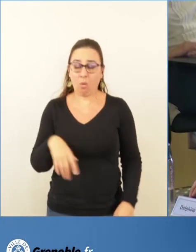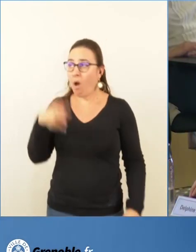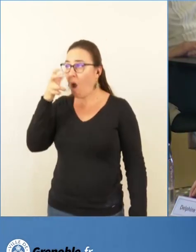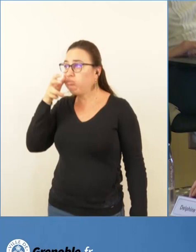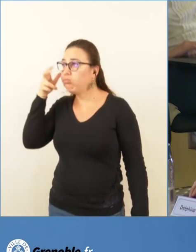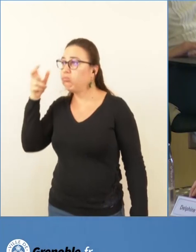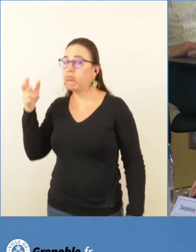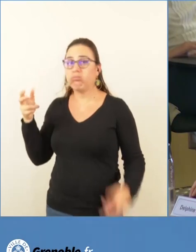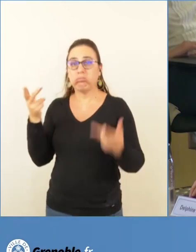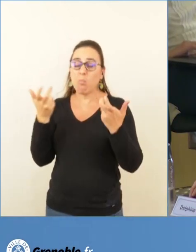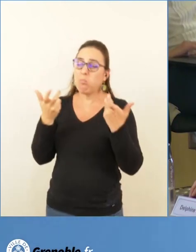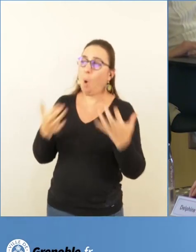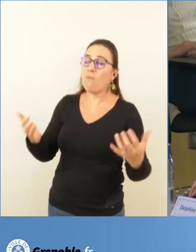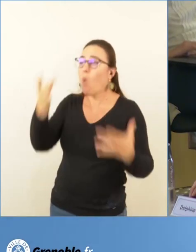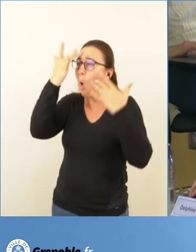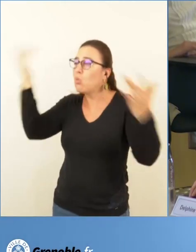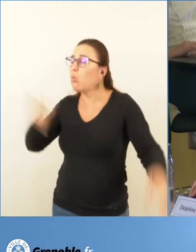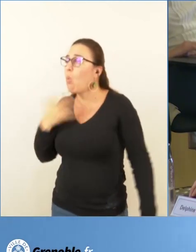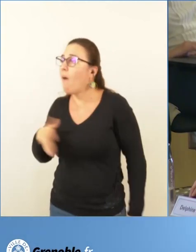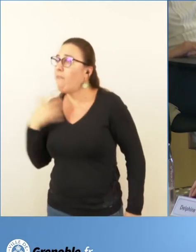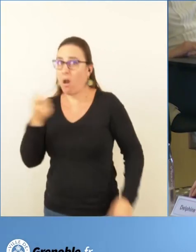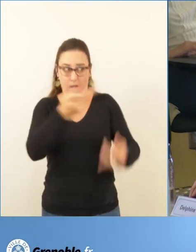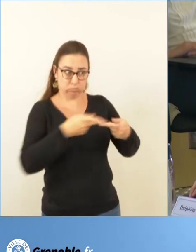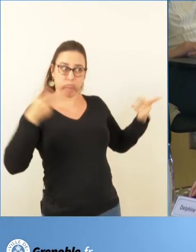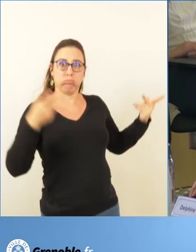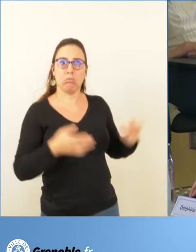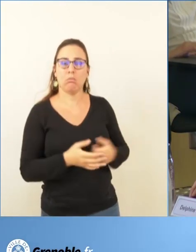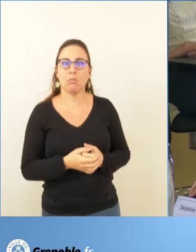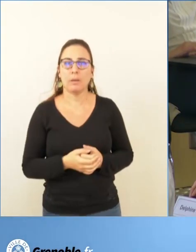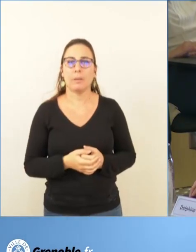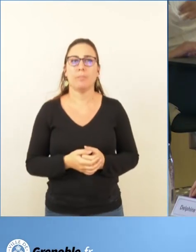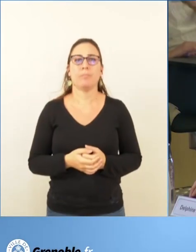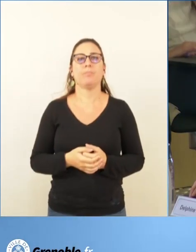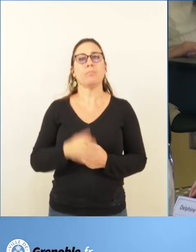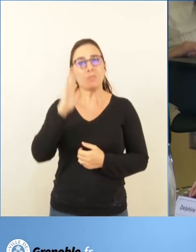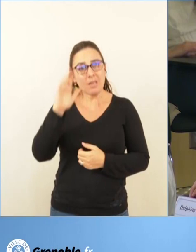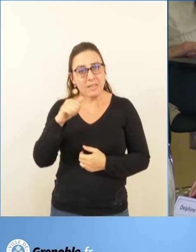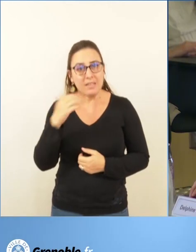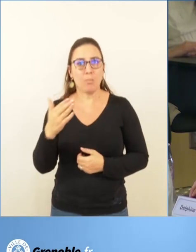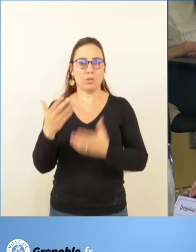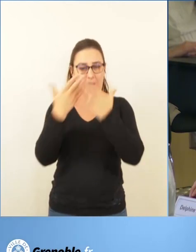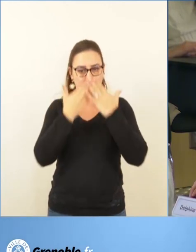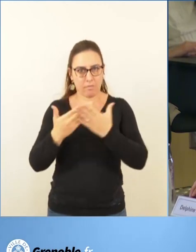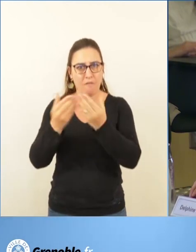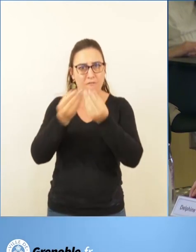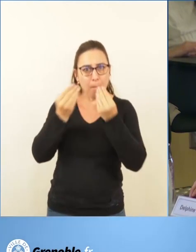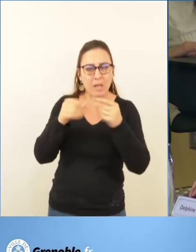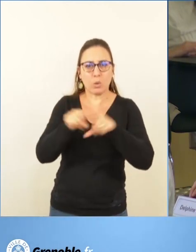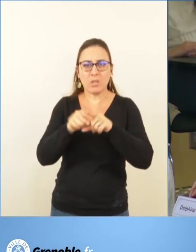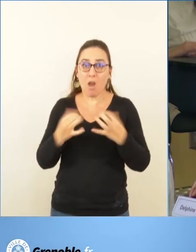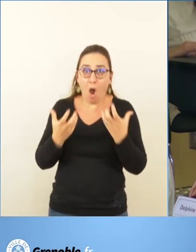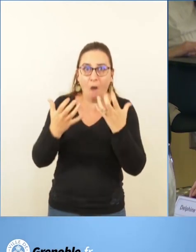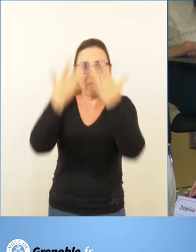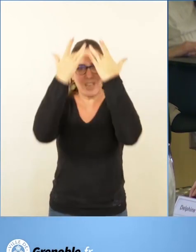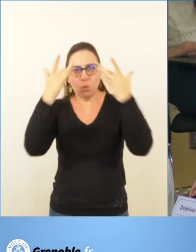avoué et assumé ce sont ainsi des questions de la formation du goût de la constitution de l'envie de